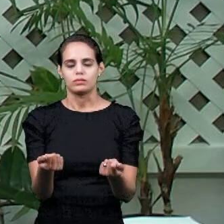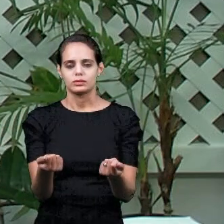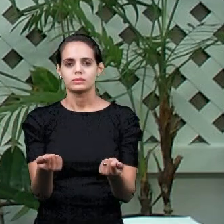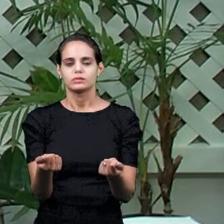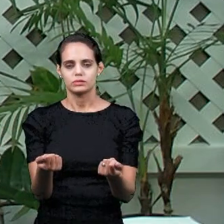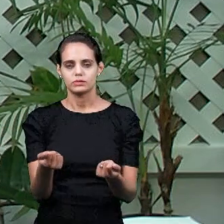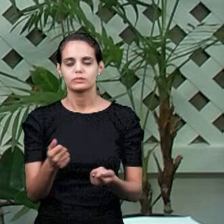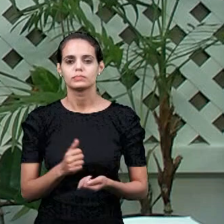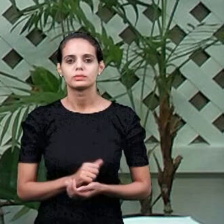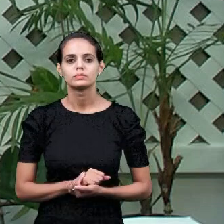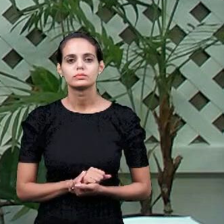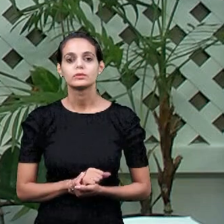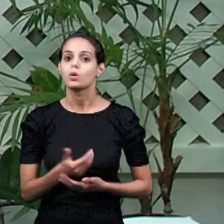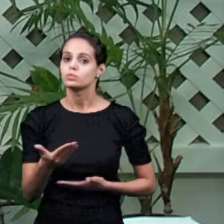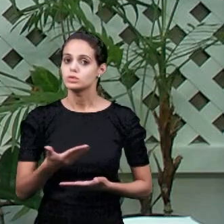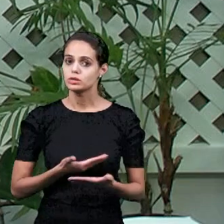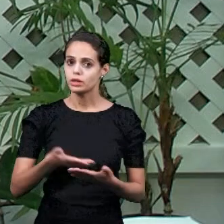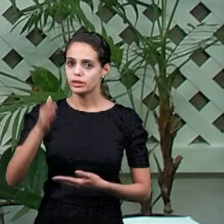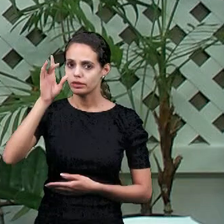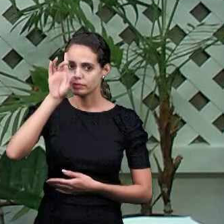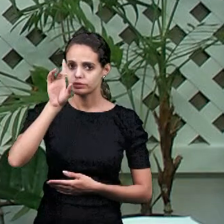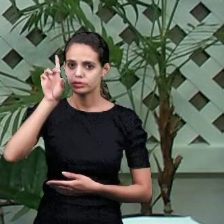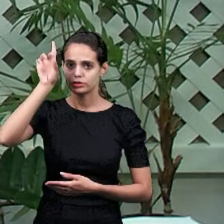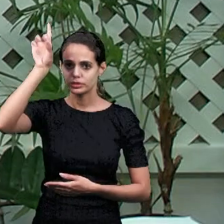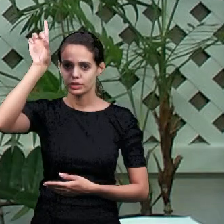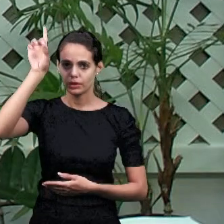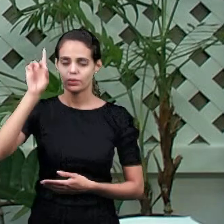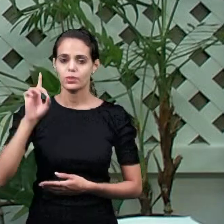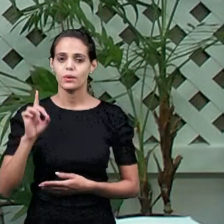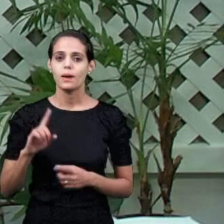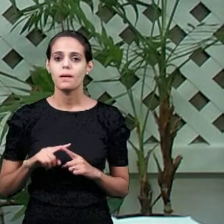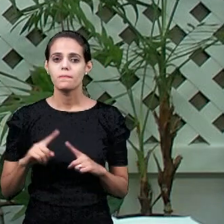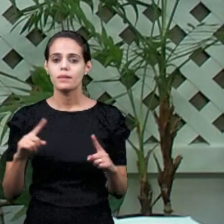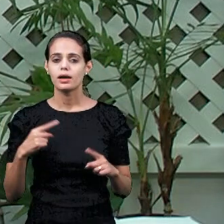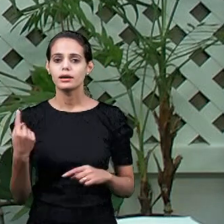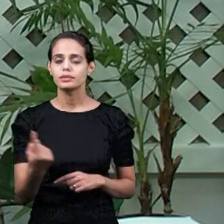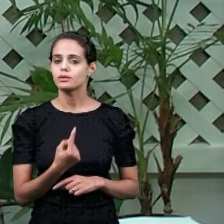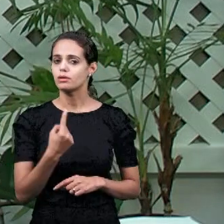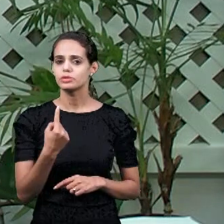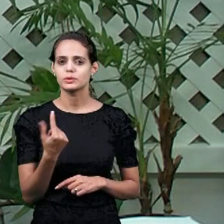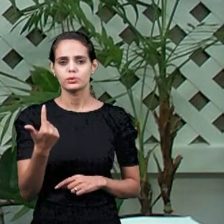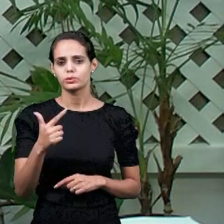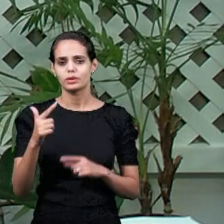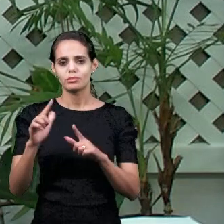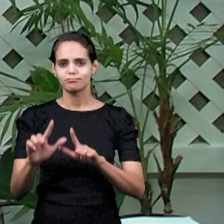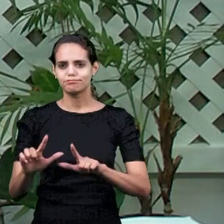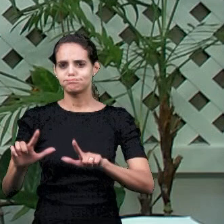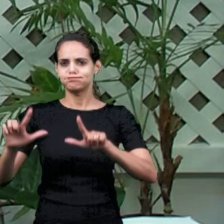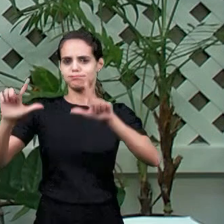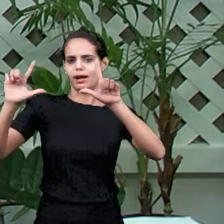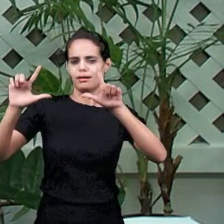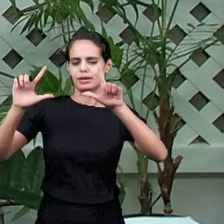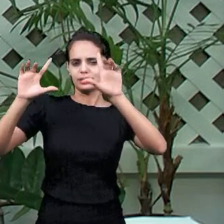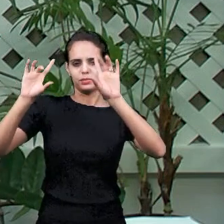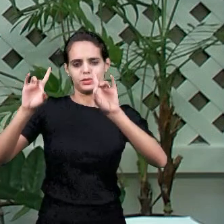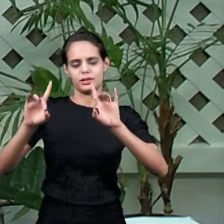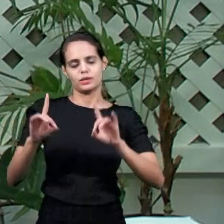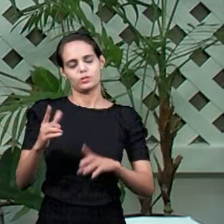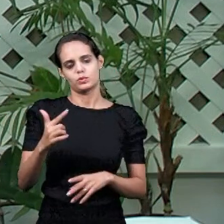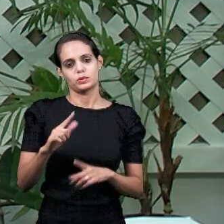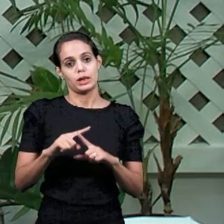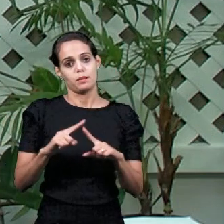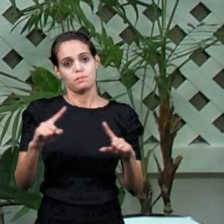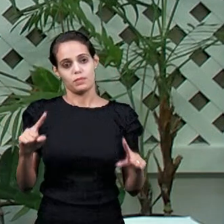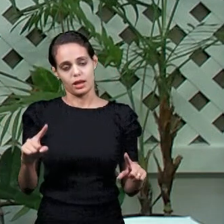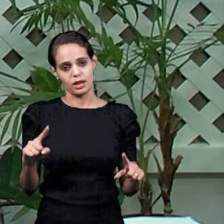une place ici, mais nous n'avons pas des endroits pour faire la mise en évidence des